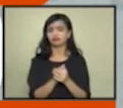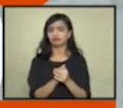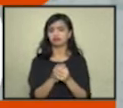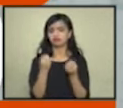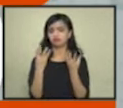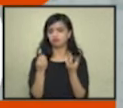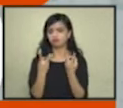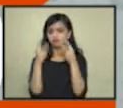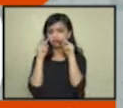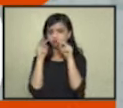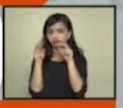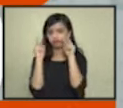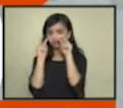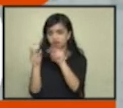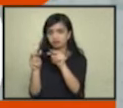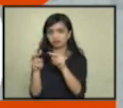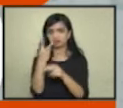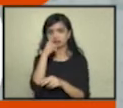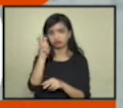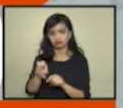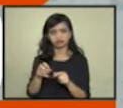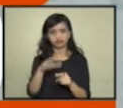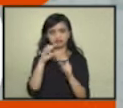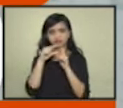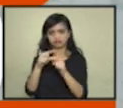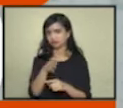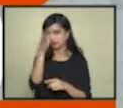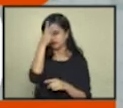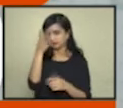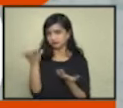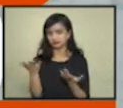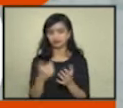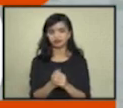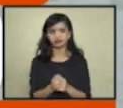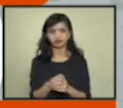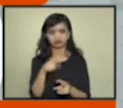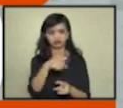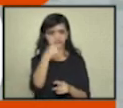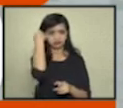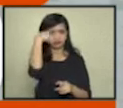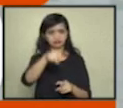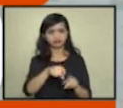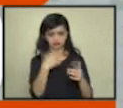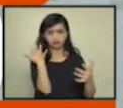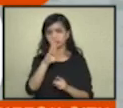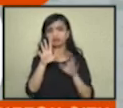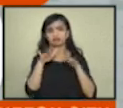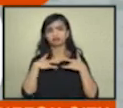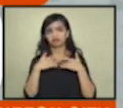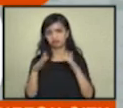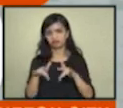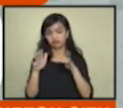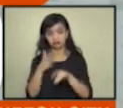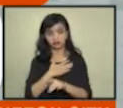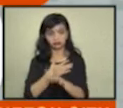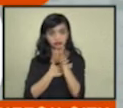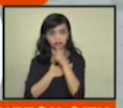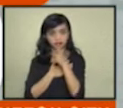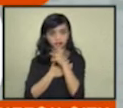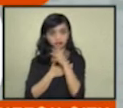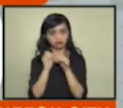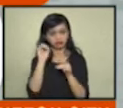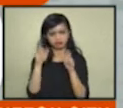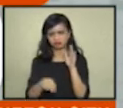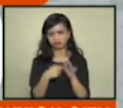siyang anak minumura ang mga nanay o tatay? Eh, salbahay pala itong si Chito. Ipakulong na lang natin. Ang nanay ko...